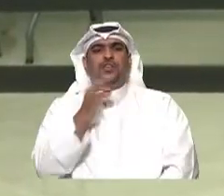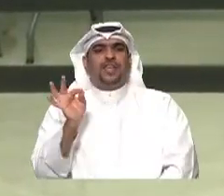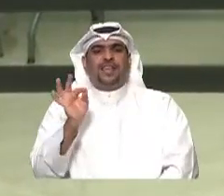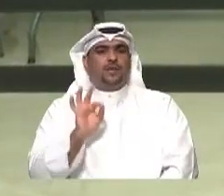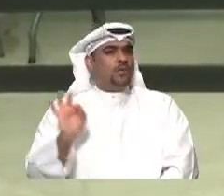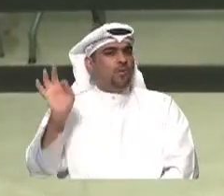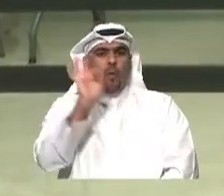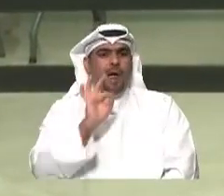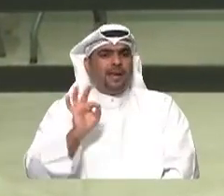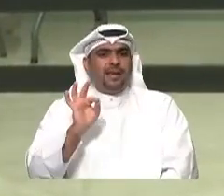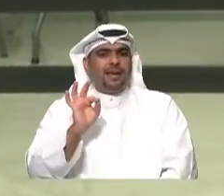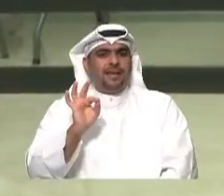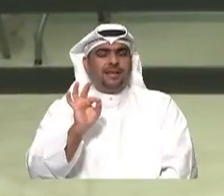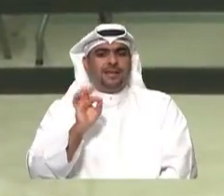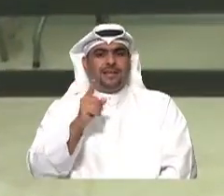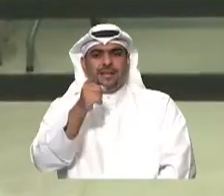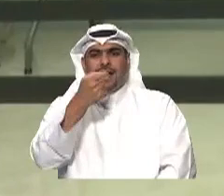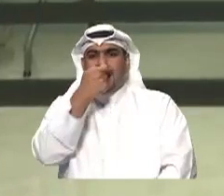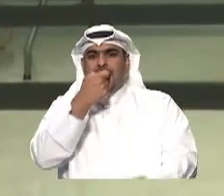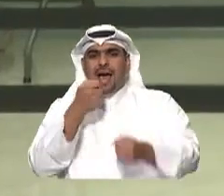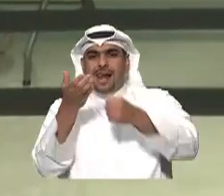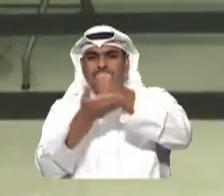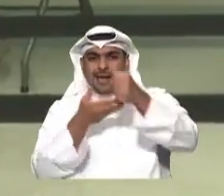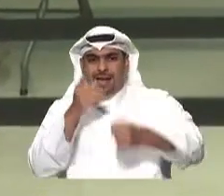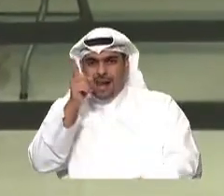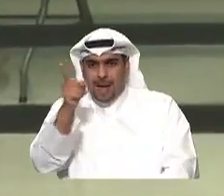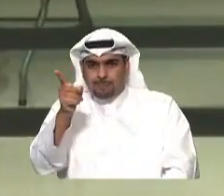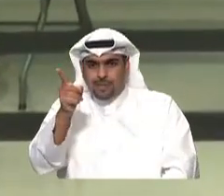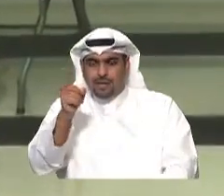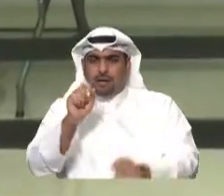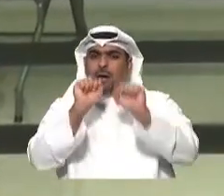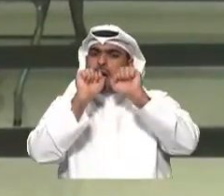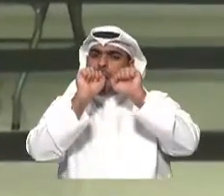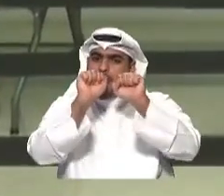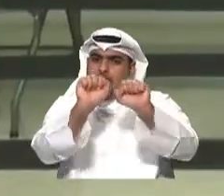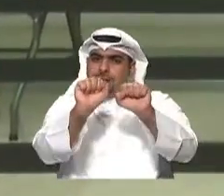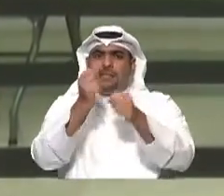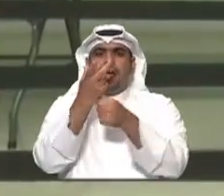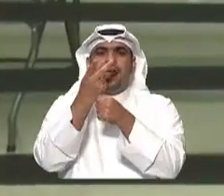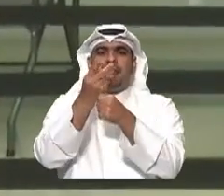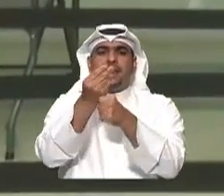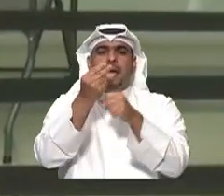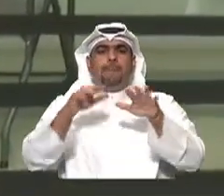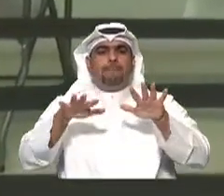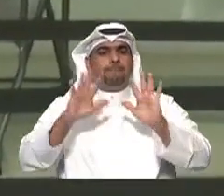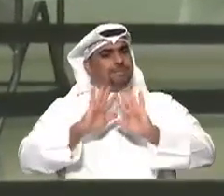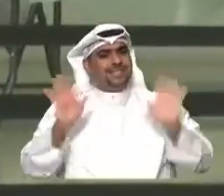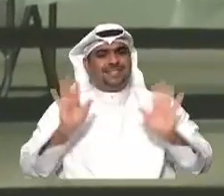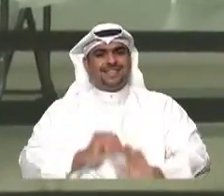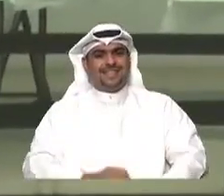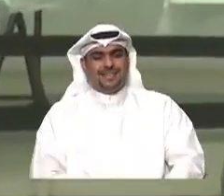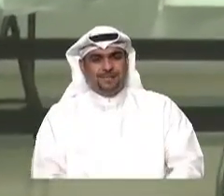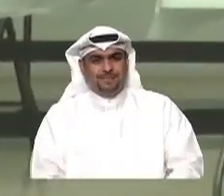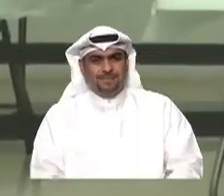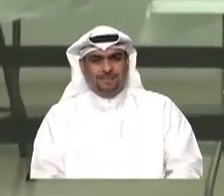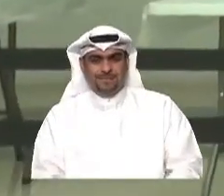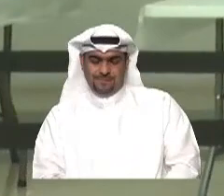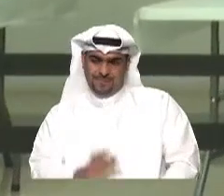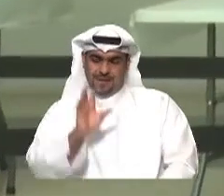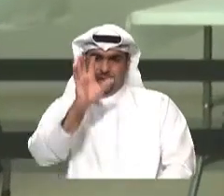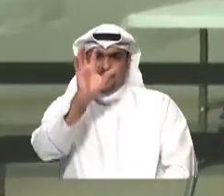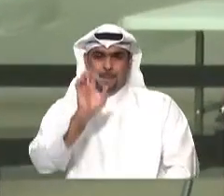في جانب، وكم تبلغ الطاقة الاستيعابية لهذا المركز في الجانب الآخر دكتور؟ بسم الله الرحمن الرحيم. مساك الله